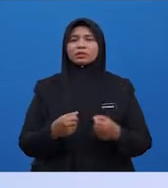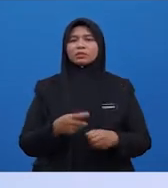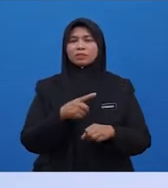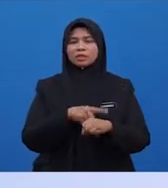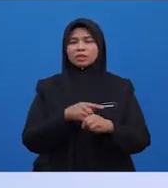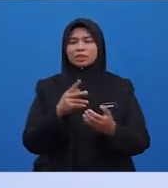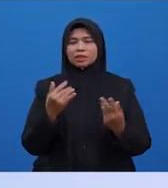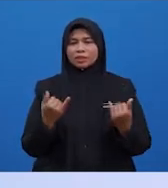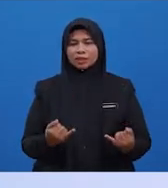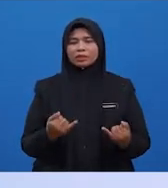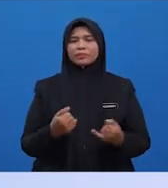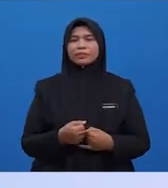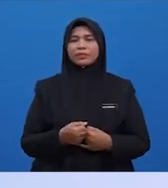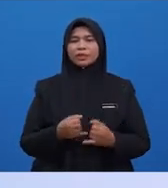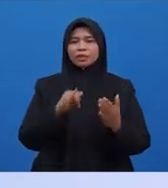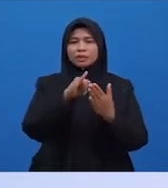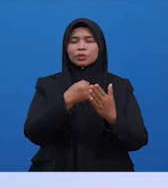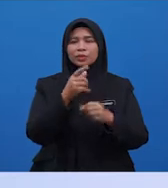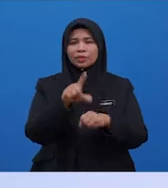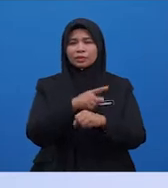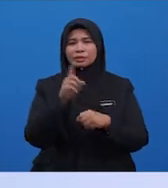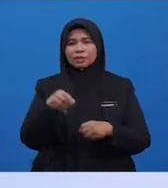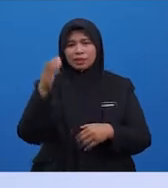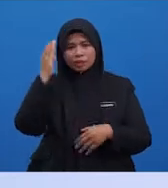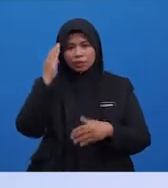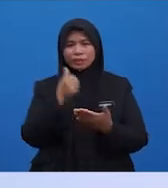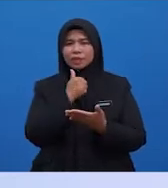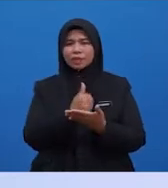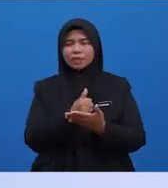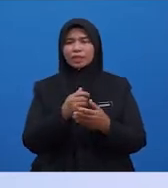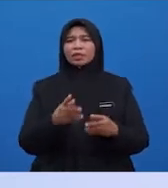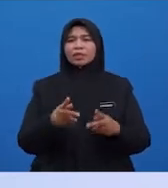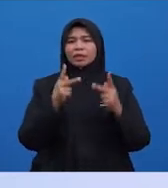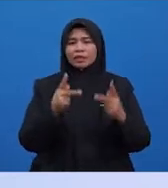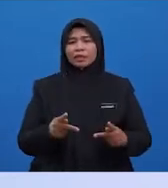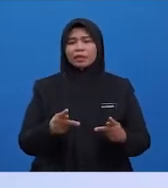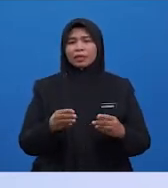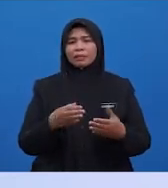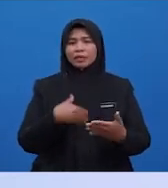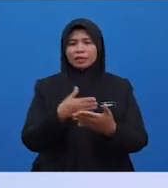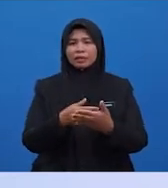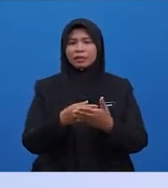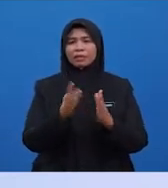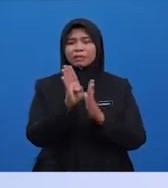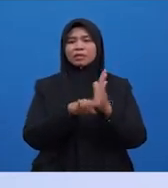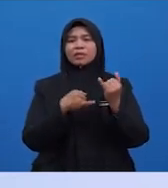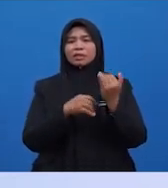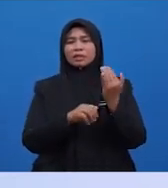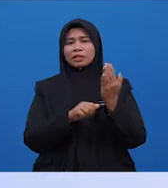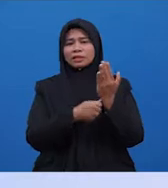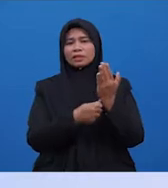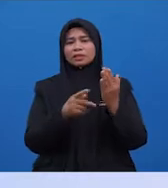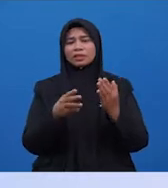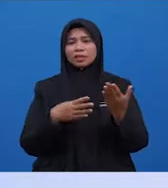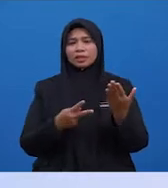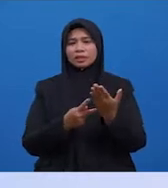canggih masa kini. Jurulatih harus tahu menilai kaedah penyampaian berasaskan teknologi